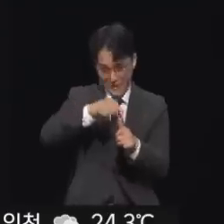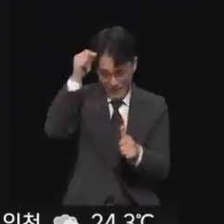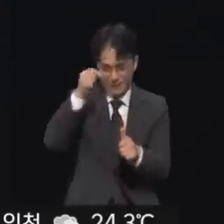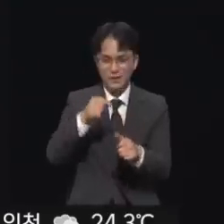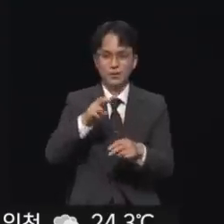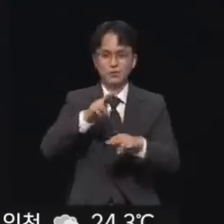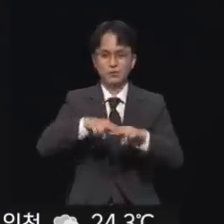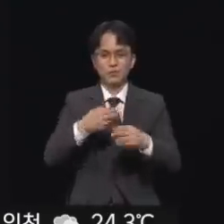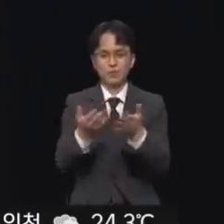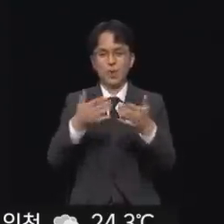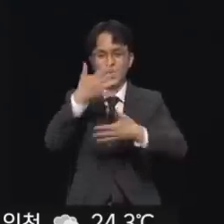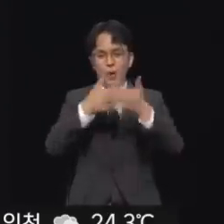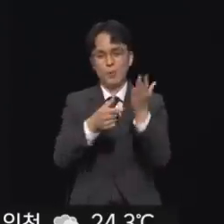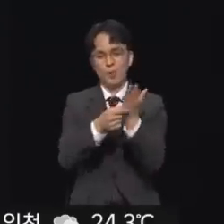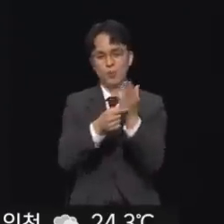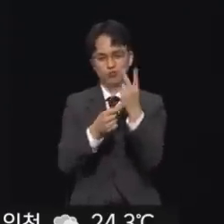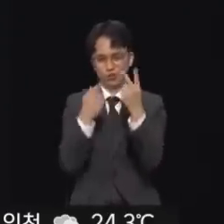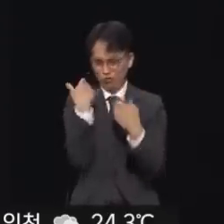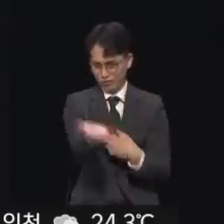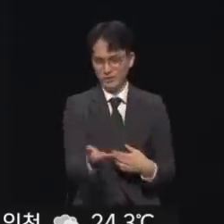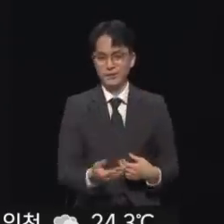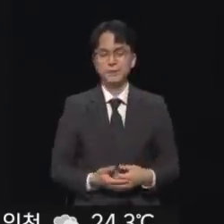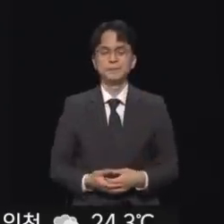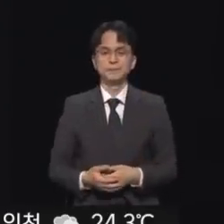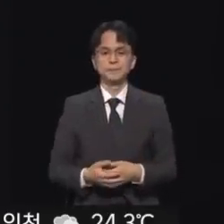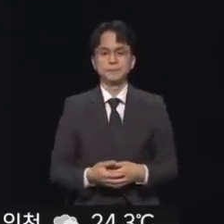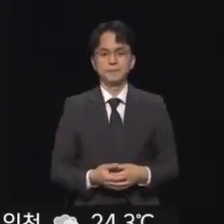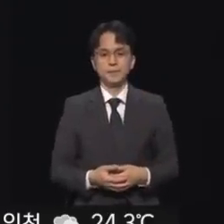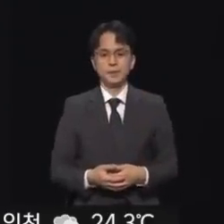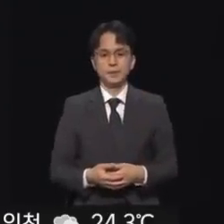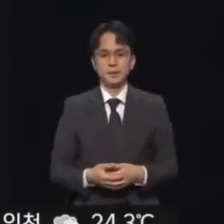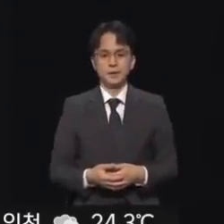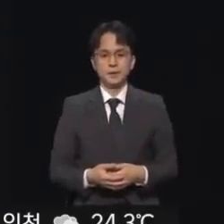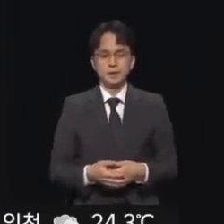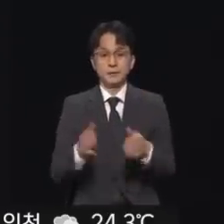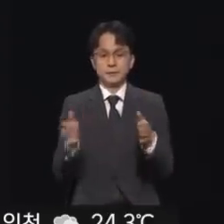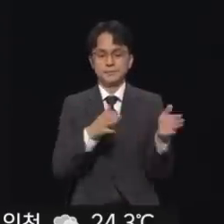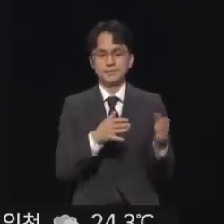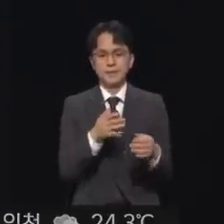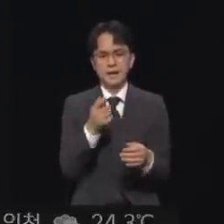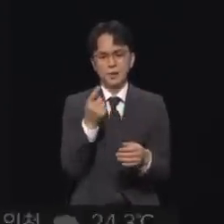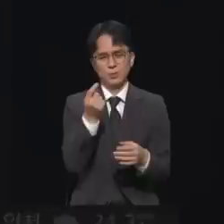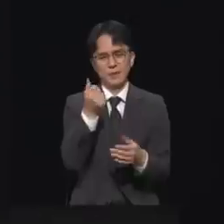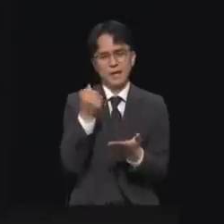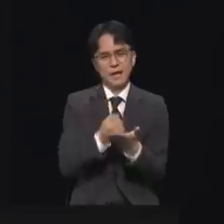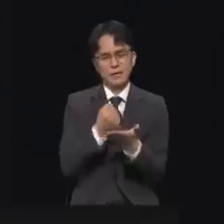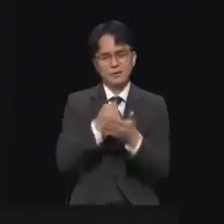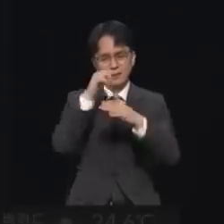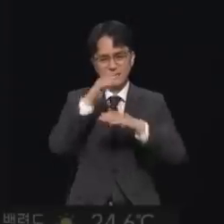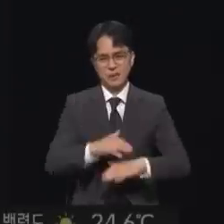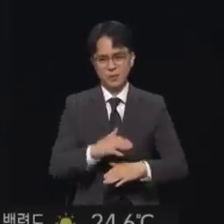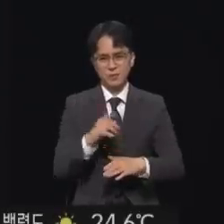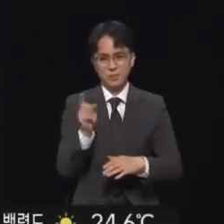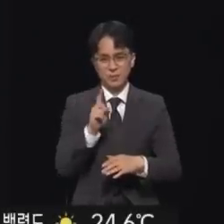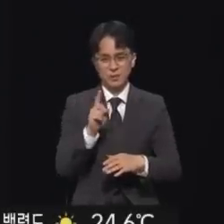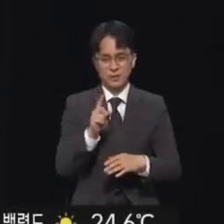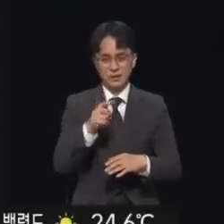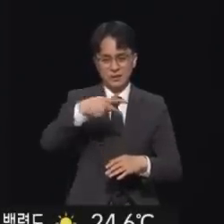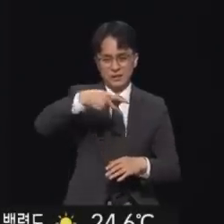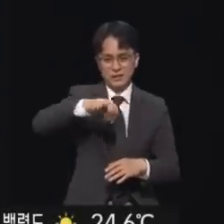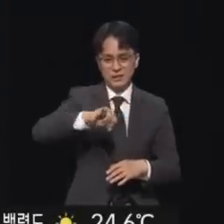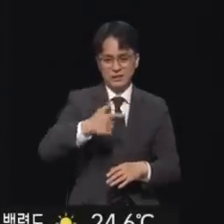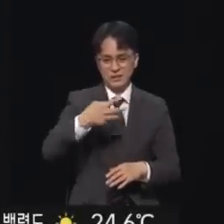좀더 살펴 볼텐데요 어 모두들 안타까운 소식을 들은 바 있습니다 언급도 됐었는데 7님 동에서 반지하 살던